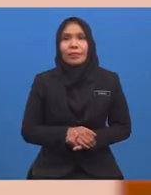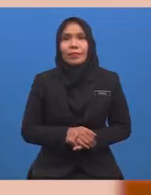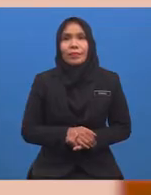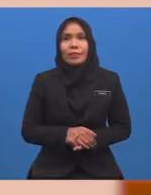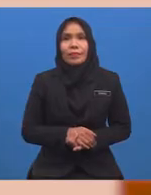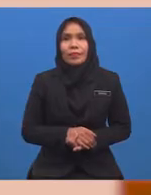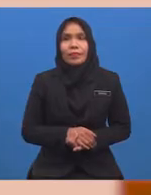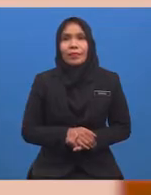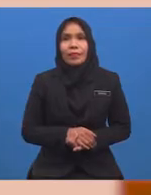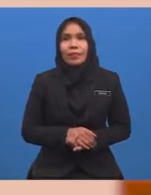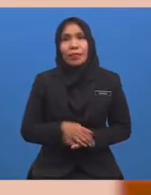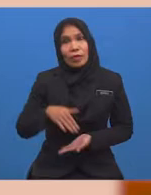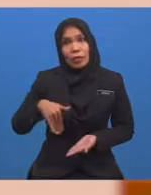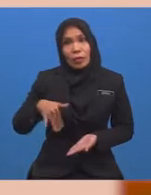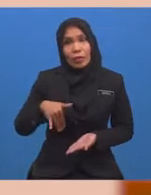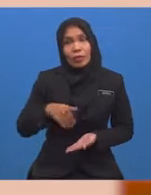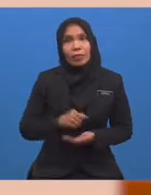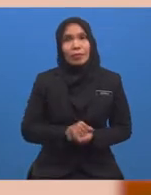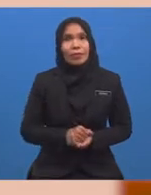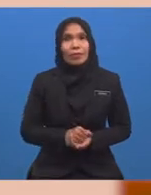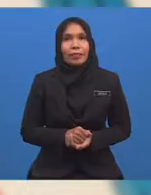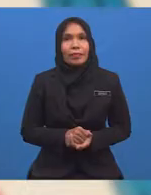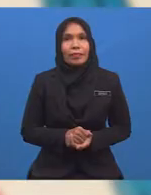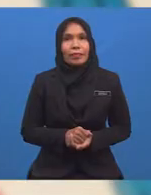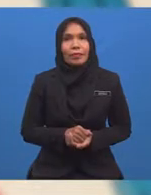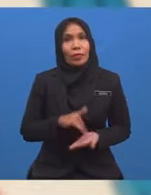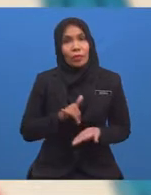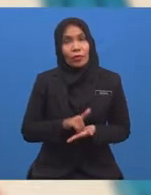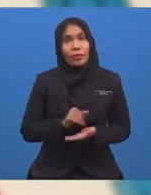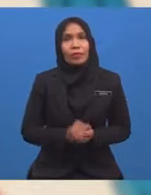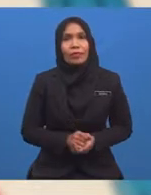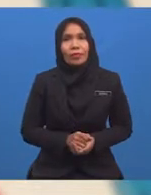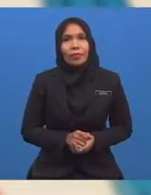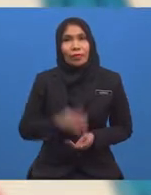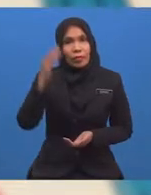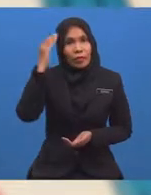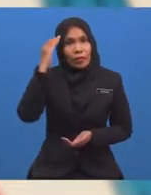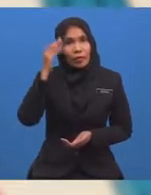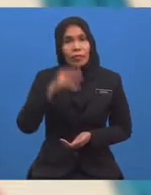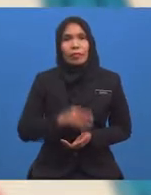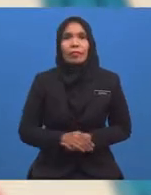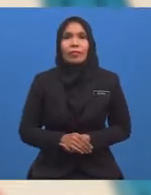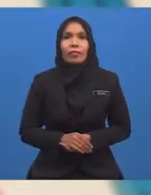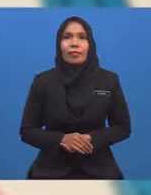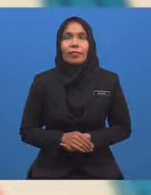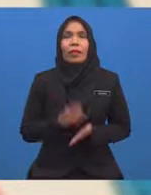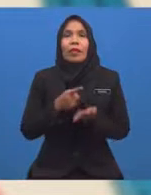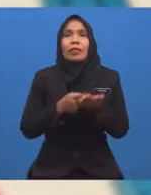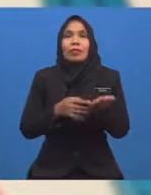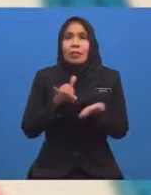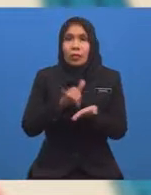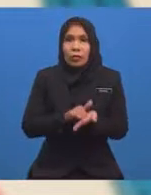syabas kepada Anda semua nisbah bilangan uang kertas